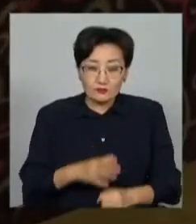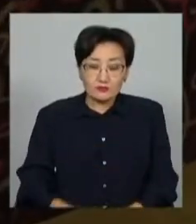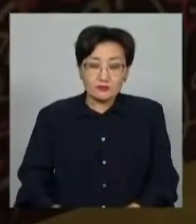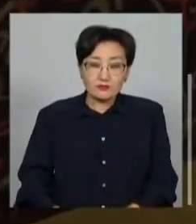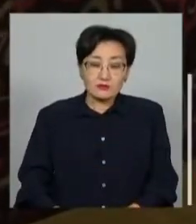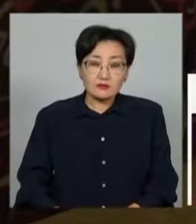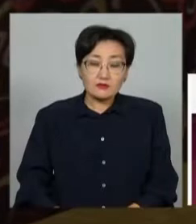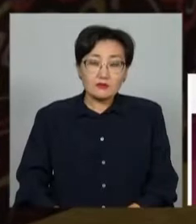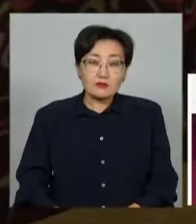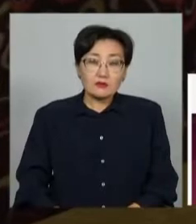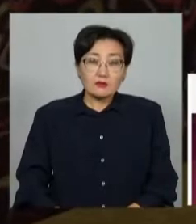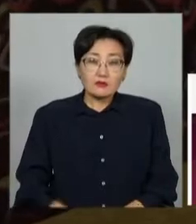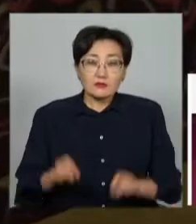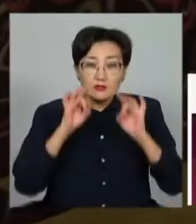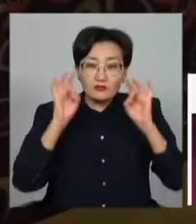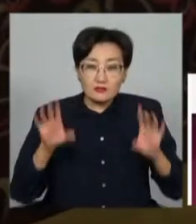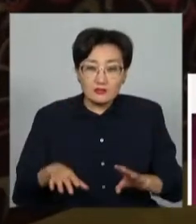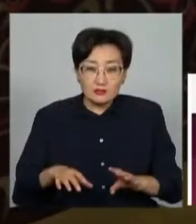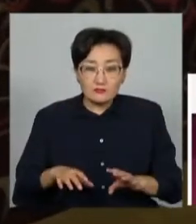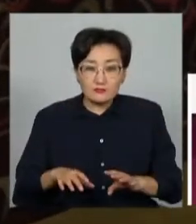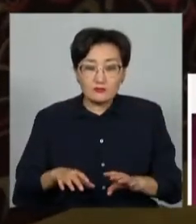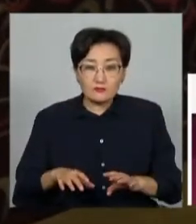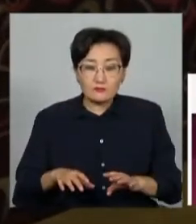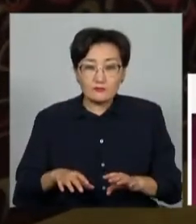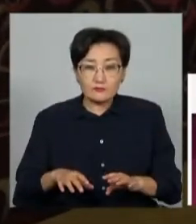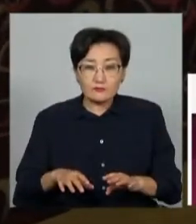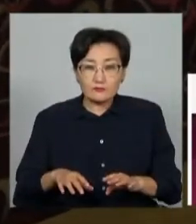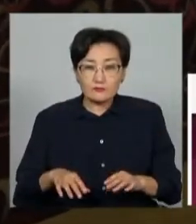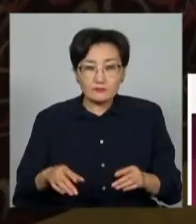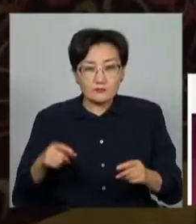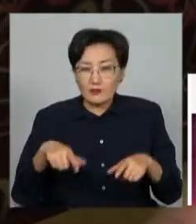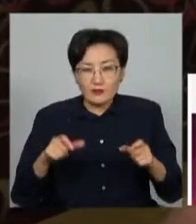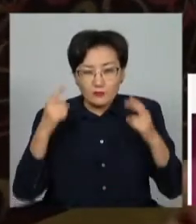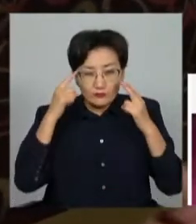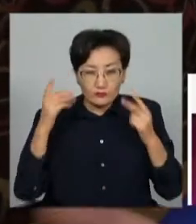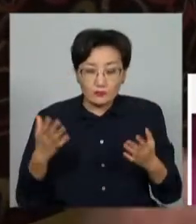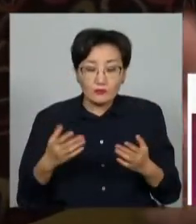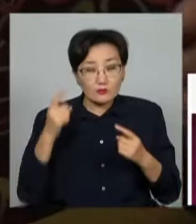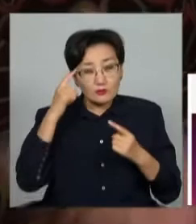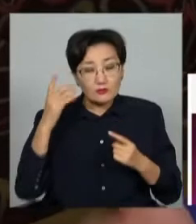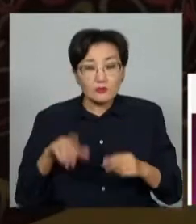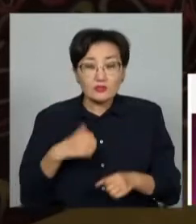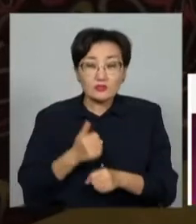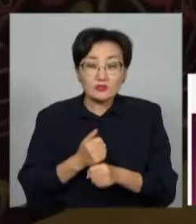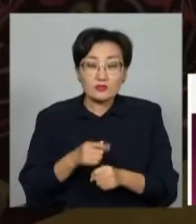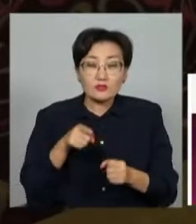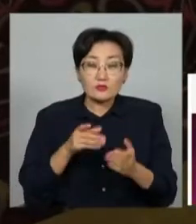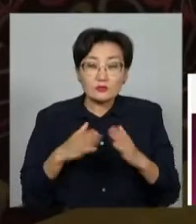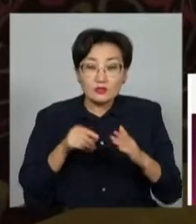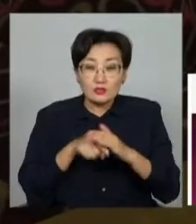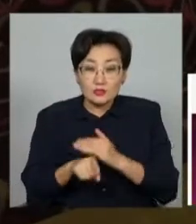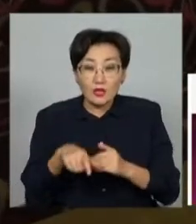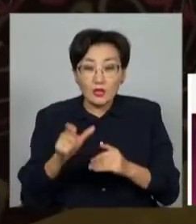кетті. Аяқ астынан бей. Адам ойланбайды ғой. Главное, ішінде адам бар екенін